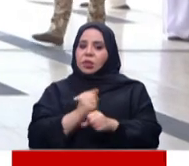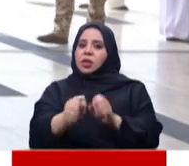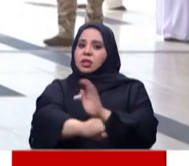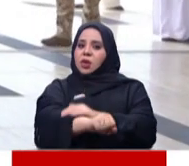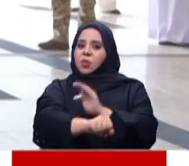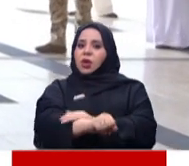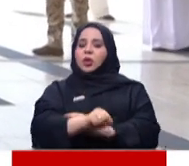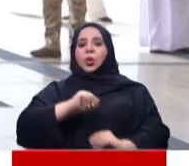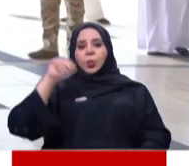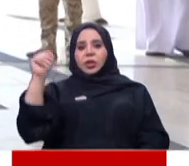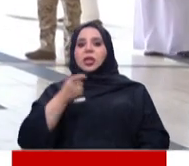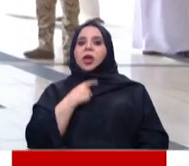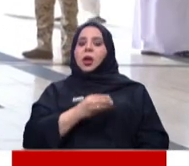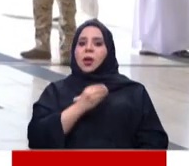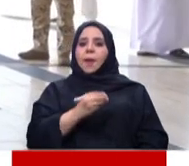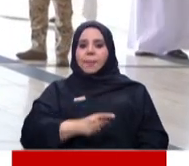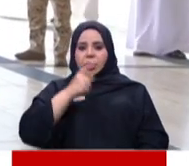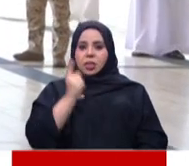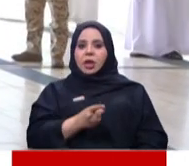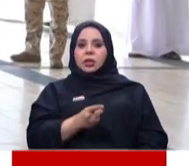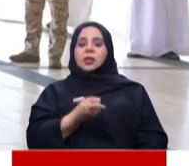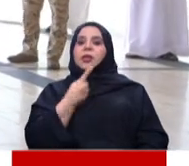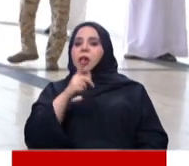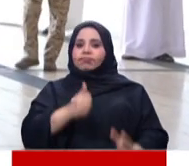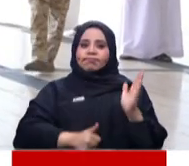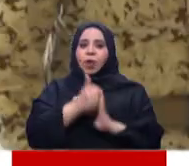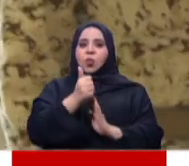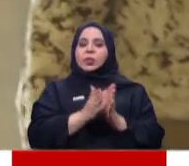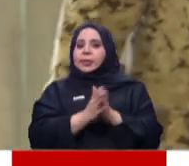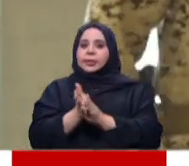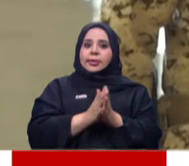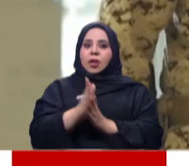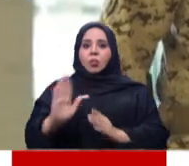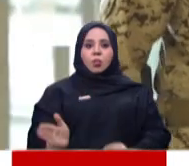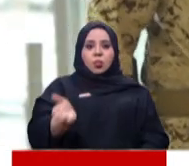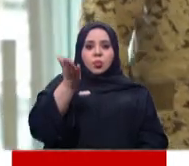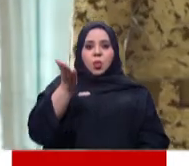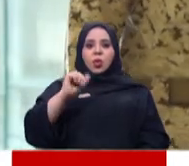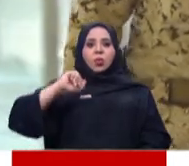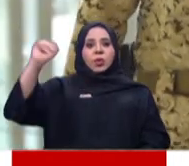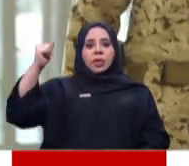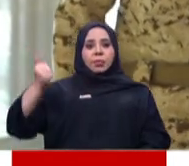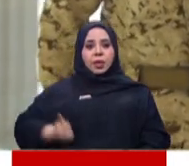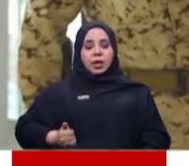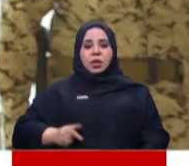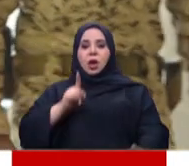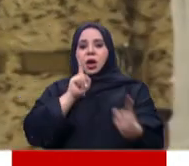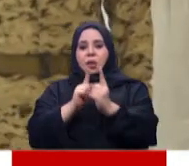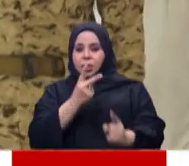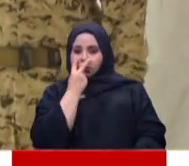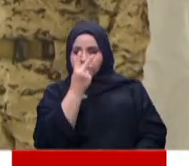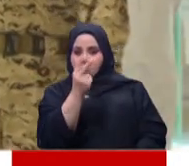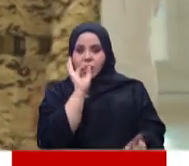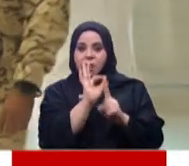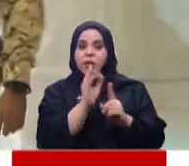وطنية تحب التحديات وتعشق الإنجازات وتضع رفعة الوطن أمام مساعيها لتحقيق مزيد